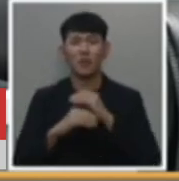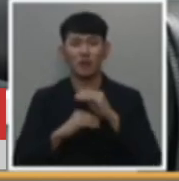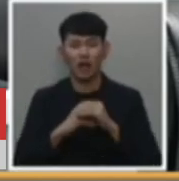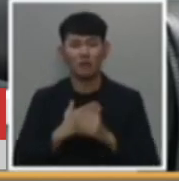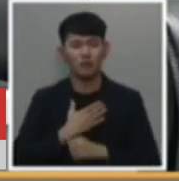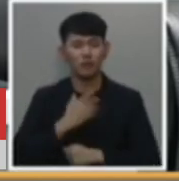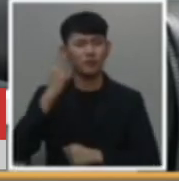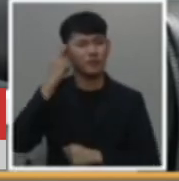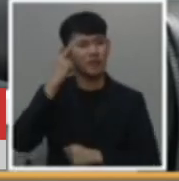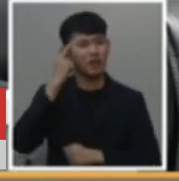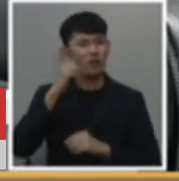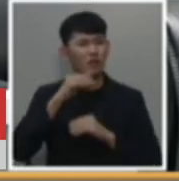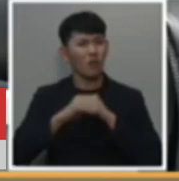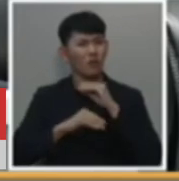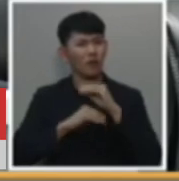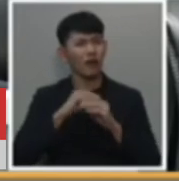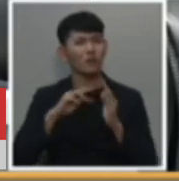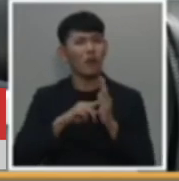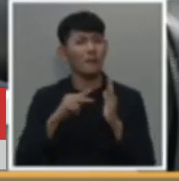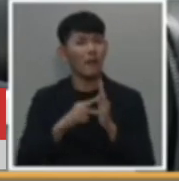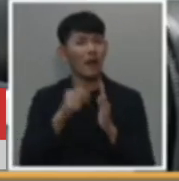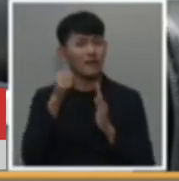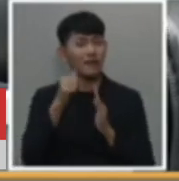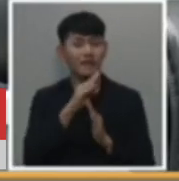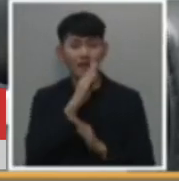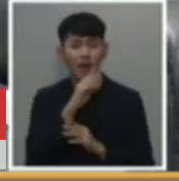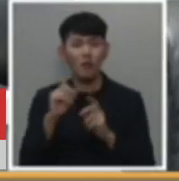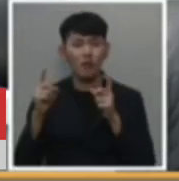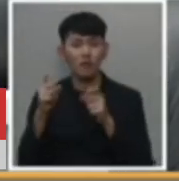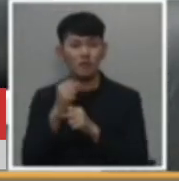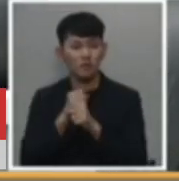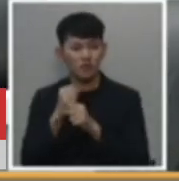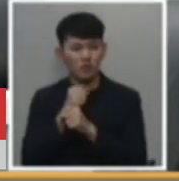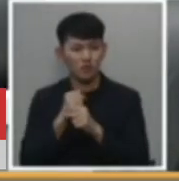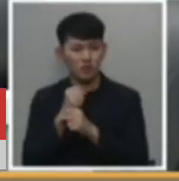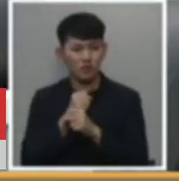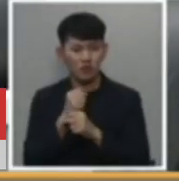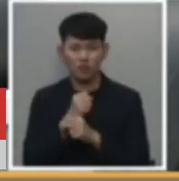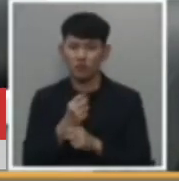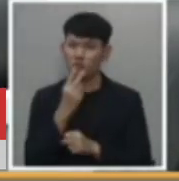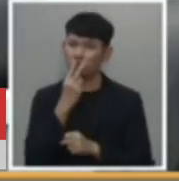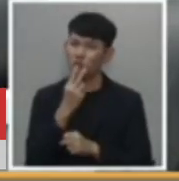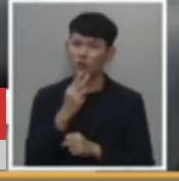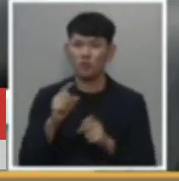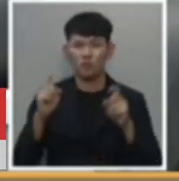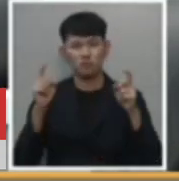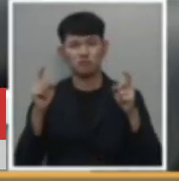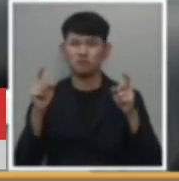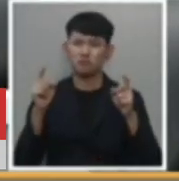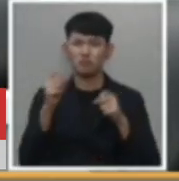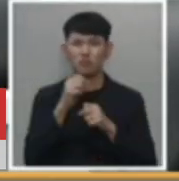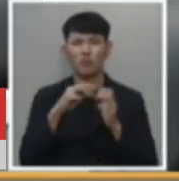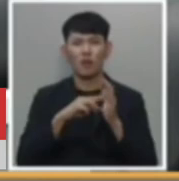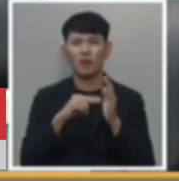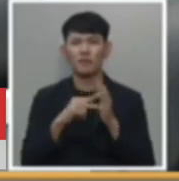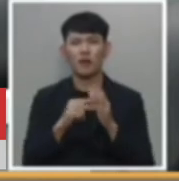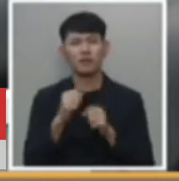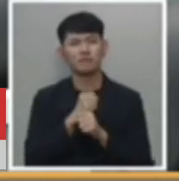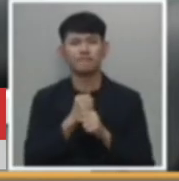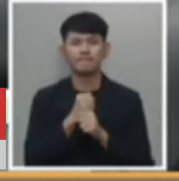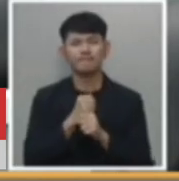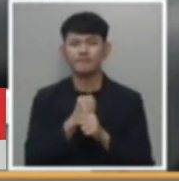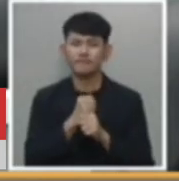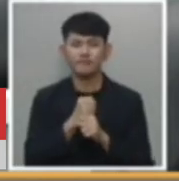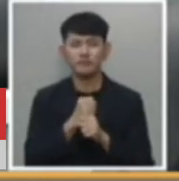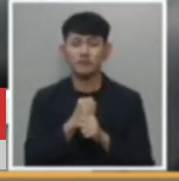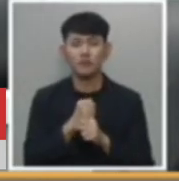ายของโครงการให้ดูดีขึ้นถ้าไม่ใส่วงเล็บนมก็โครงการอาหารเสริมนมโรงเรียนมันก็จะดูความหมายไม่ดีเท่าไหร่นะครับ